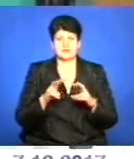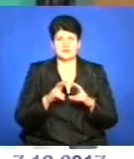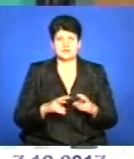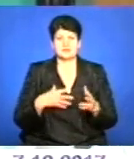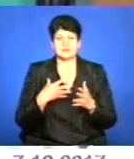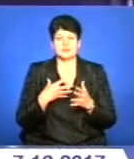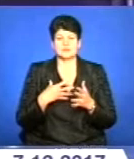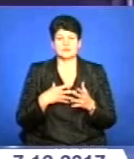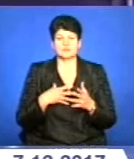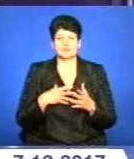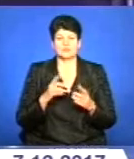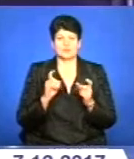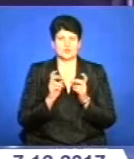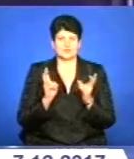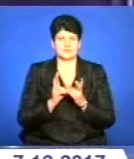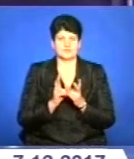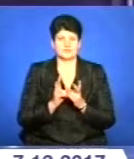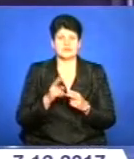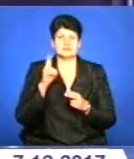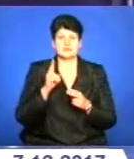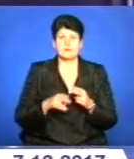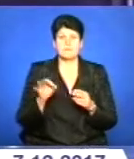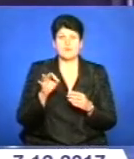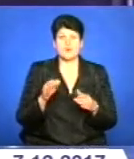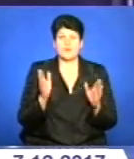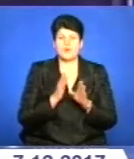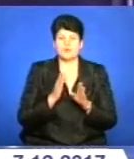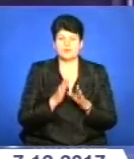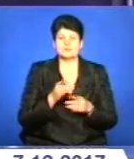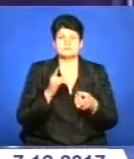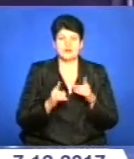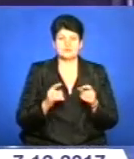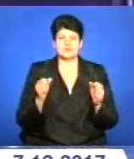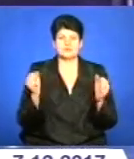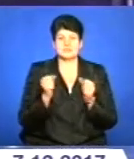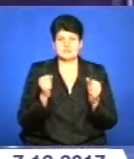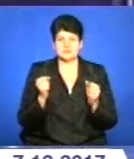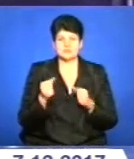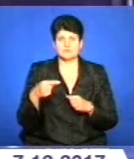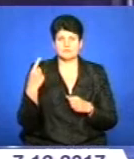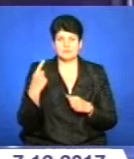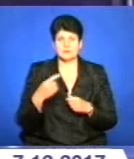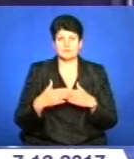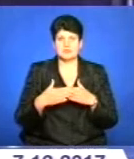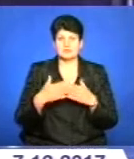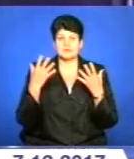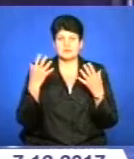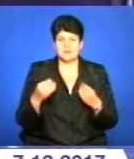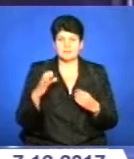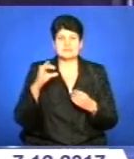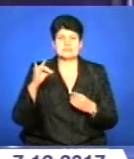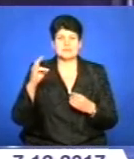своїх суперників. І на завершення про погоду. Справжньої сніжної зими на Тернопільщині найближчими днями синоптики